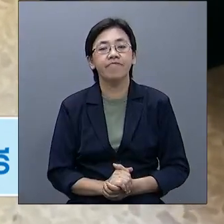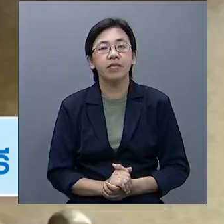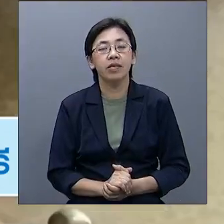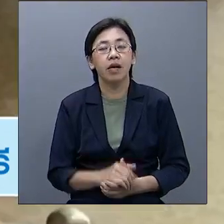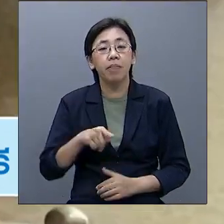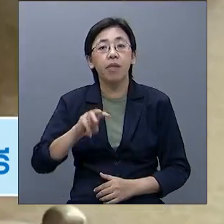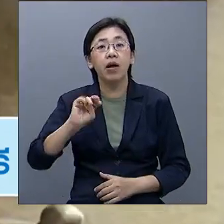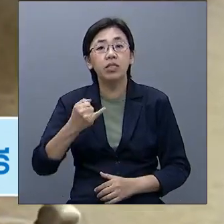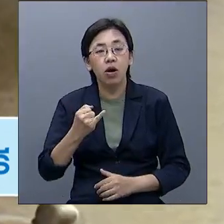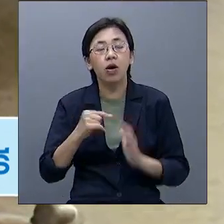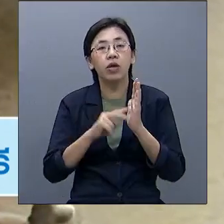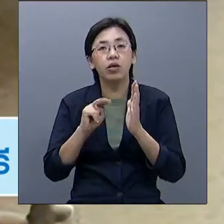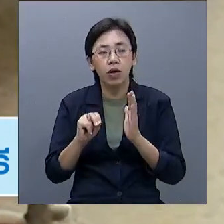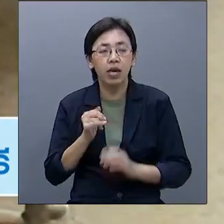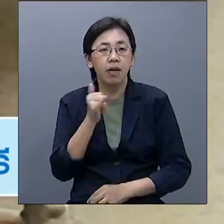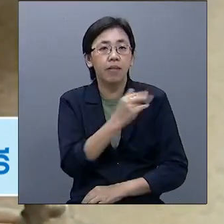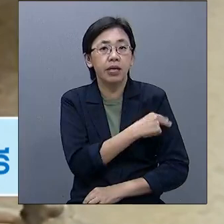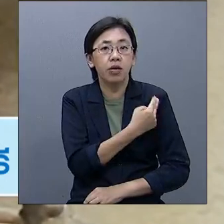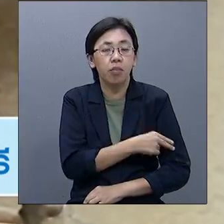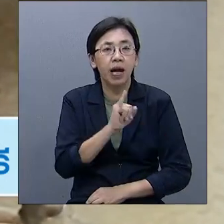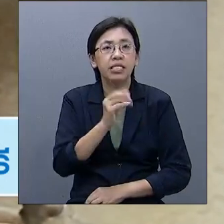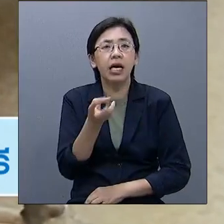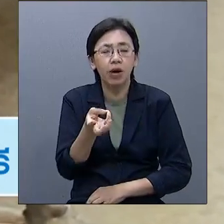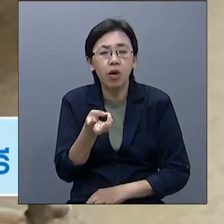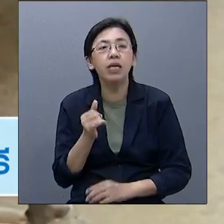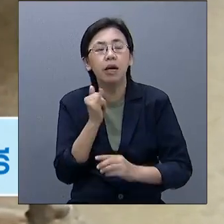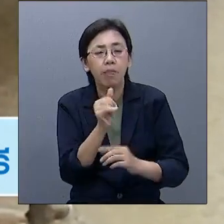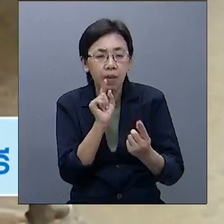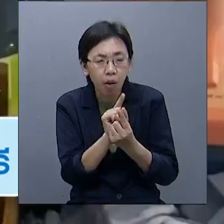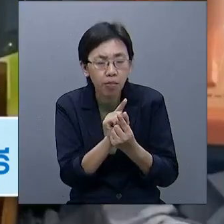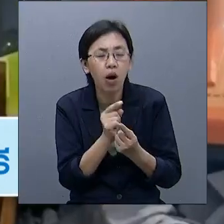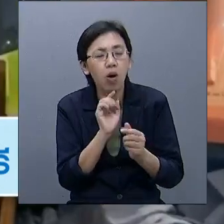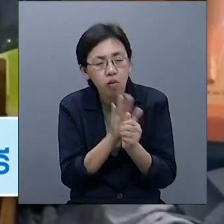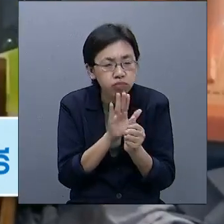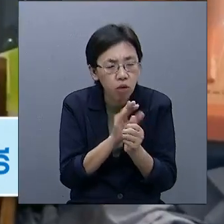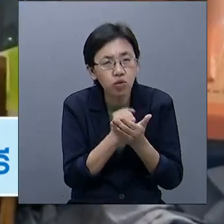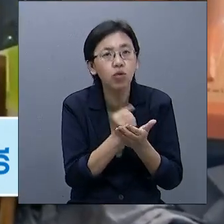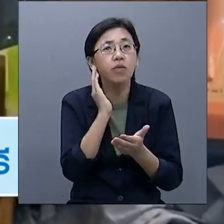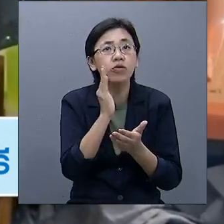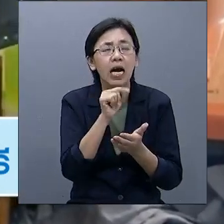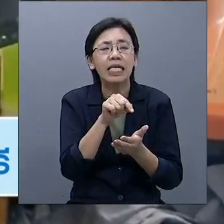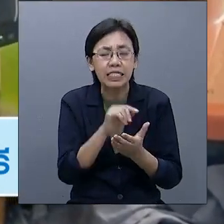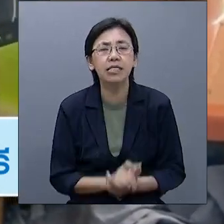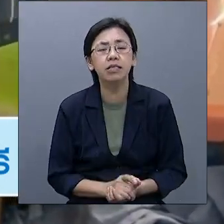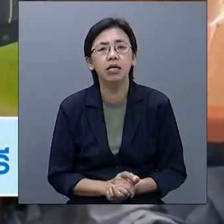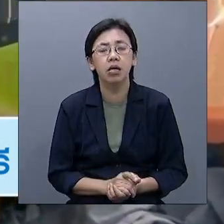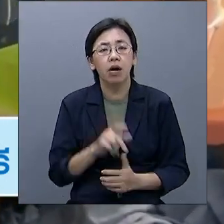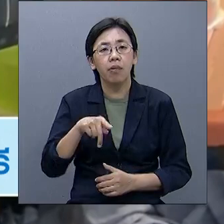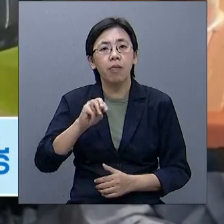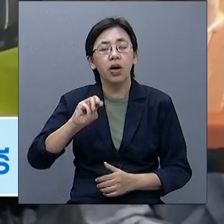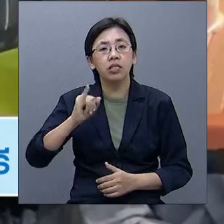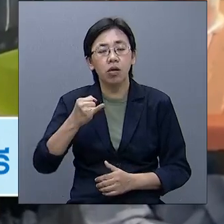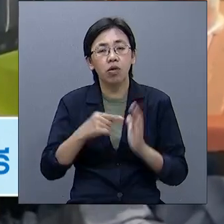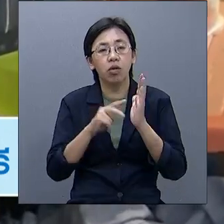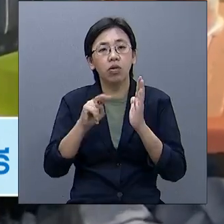ที่โรงพยาบาลไซน้อยค่ะเพื่อหาทางช่วยเหลือคุณลุงโมดทันทีเบื้องต้นเรื่องนี้นะคะทางพม.จังหวัดนนทบุรีจะประสานไปยังคร